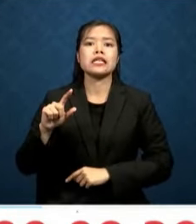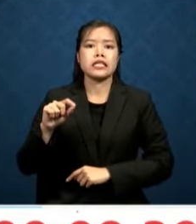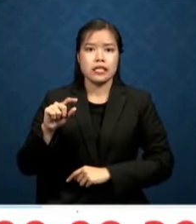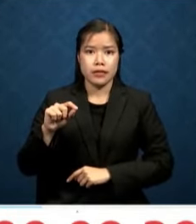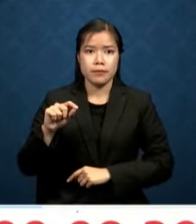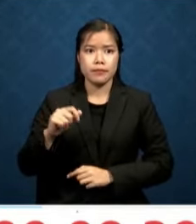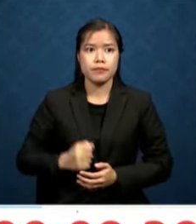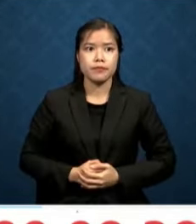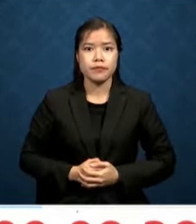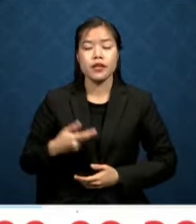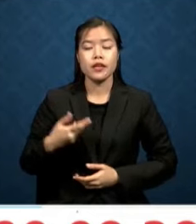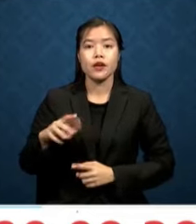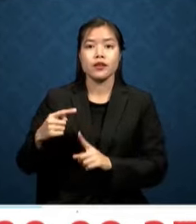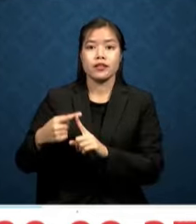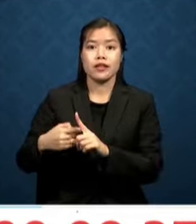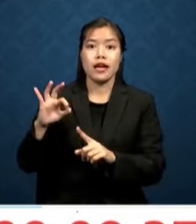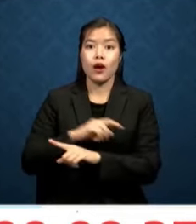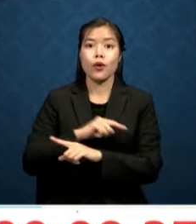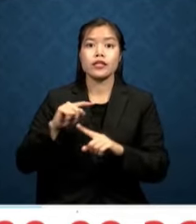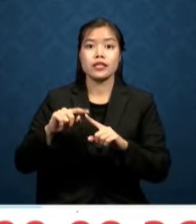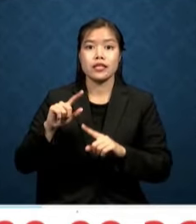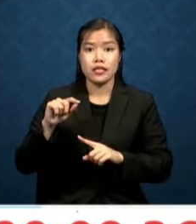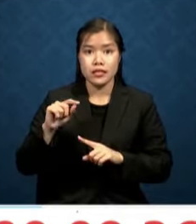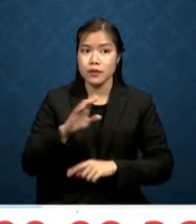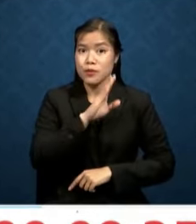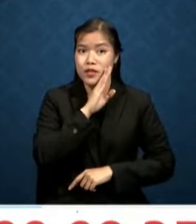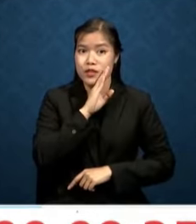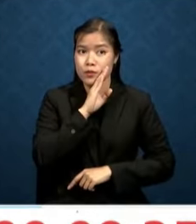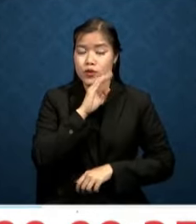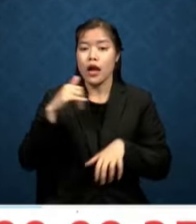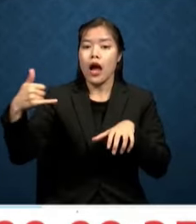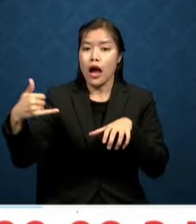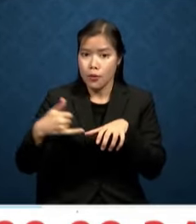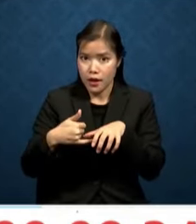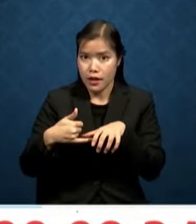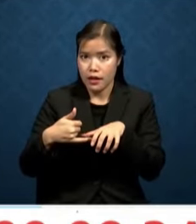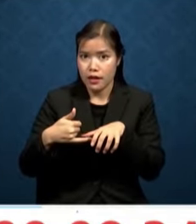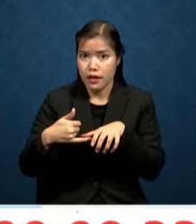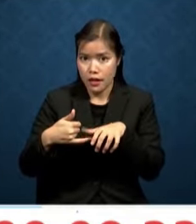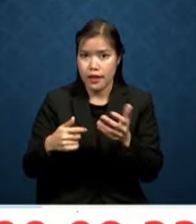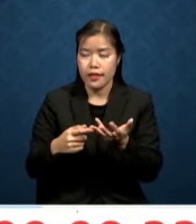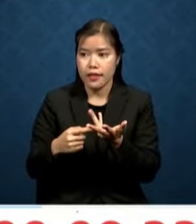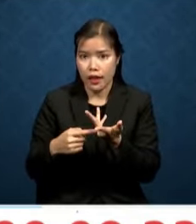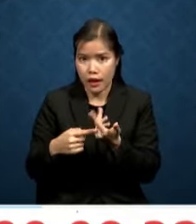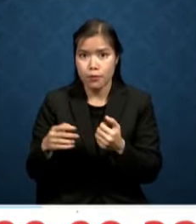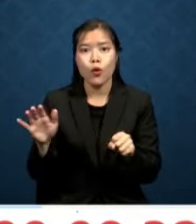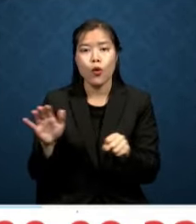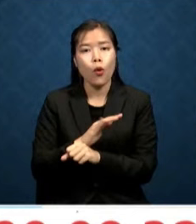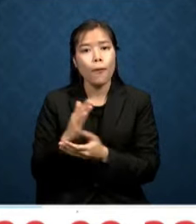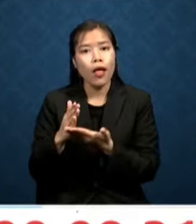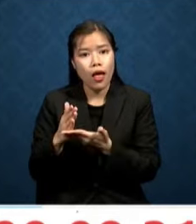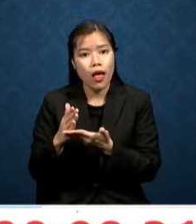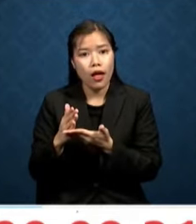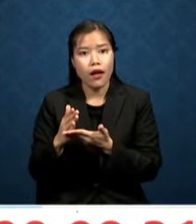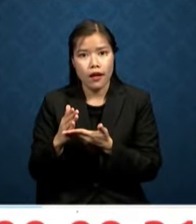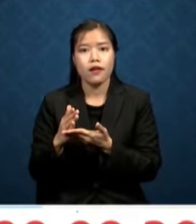ชุมในวันที่20หากว่ามาเพียง2ใน3เราสามารถที่จะประชุมได้ตาม